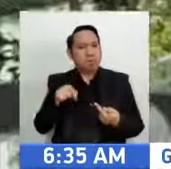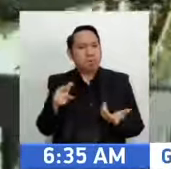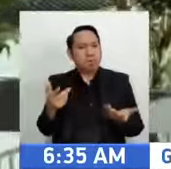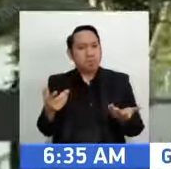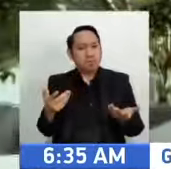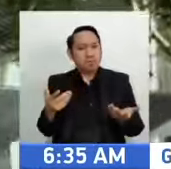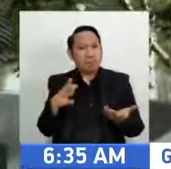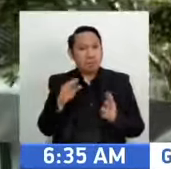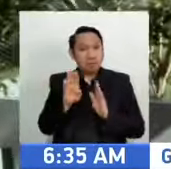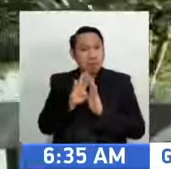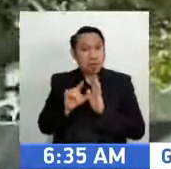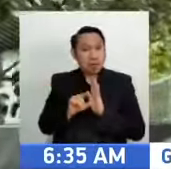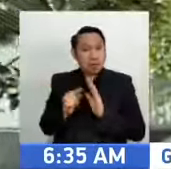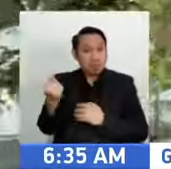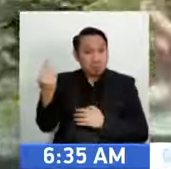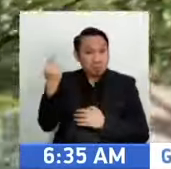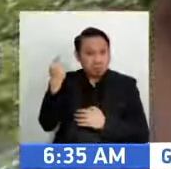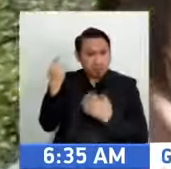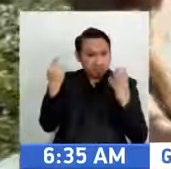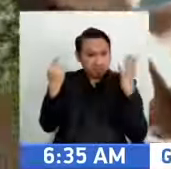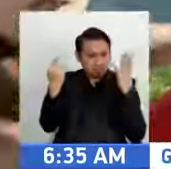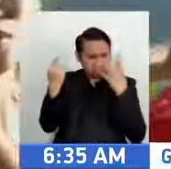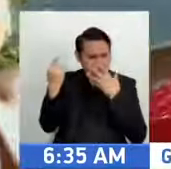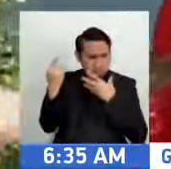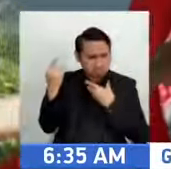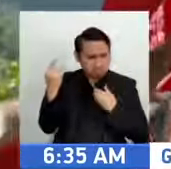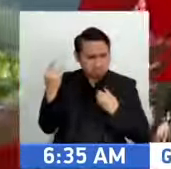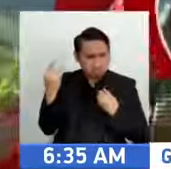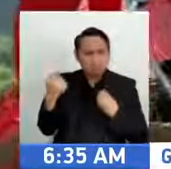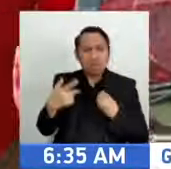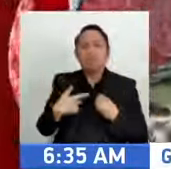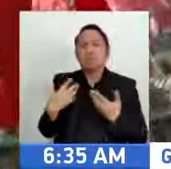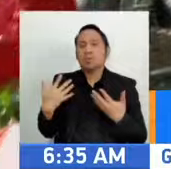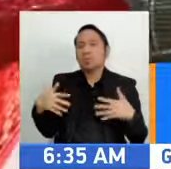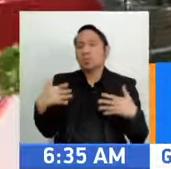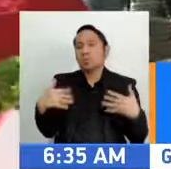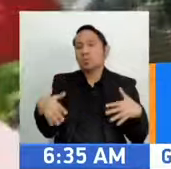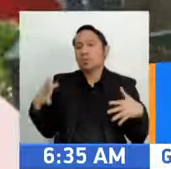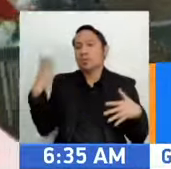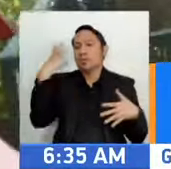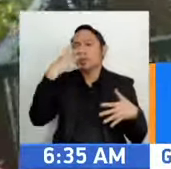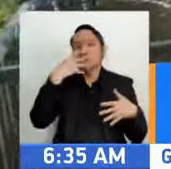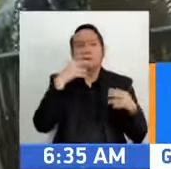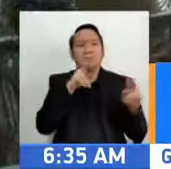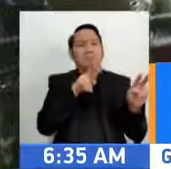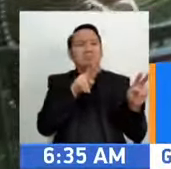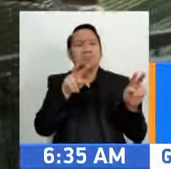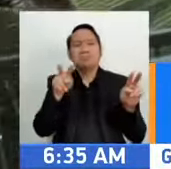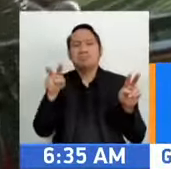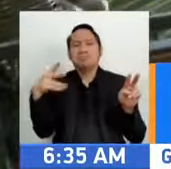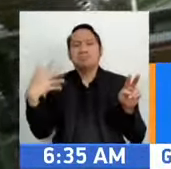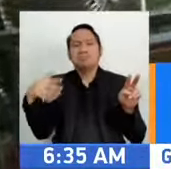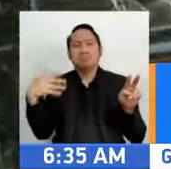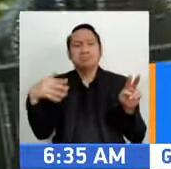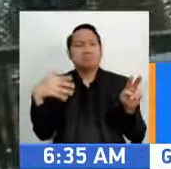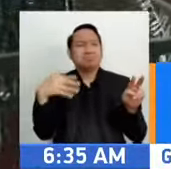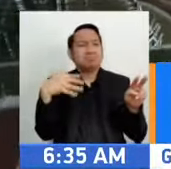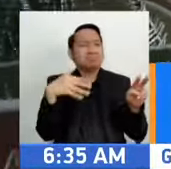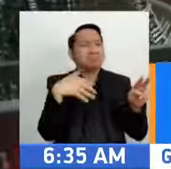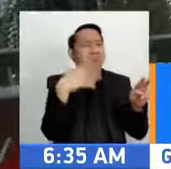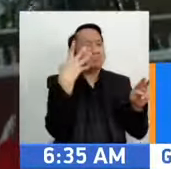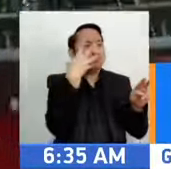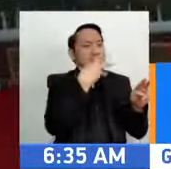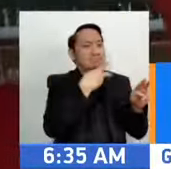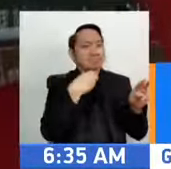ba? Parang papasok pa ako dito kasi sobrang ganda ng view. Tignan nyo naman yan. Tapos